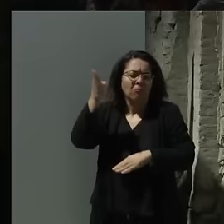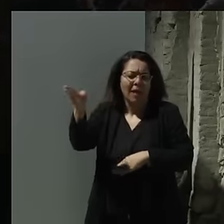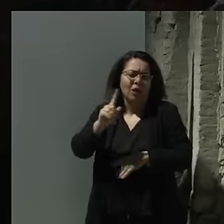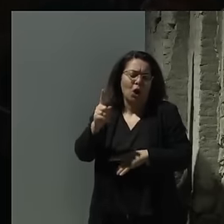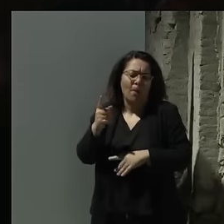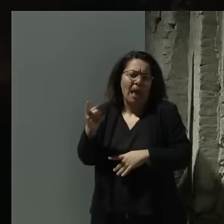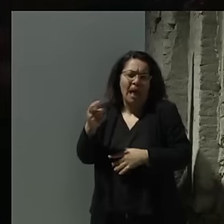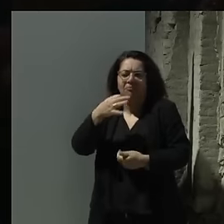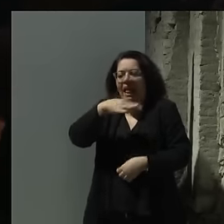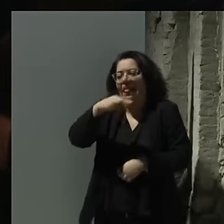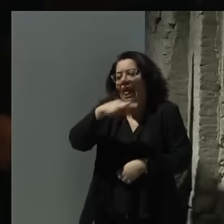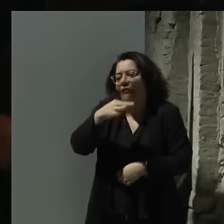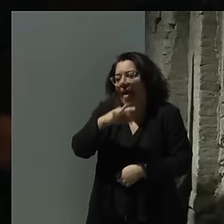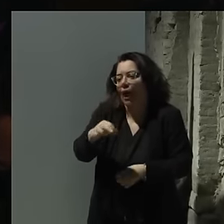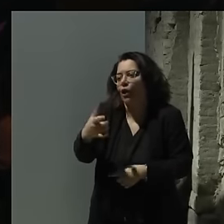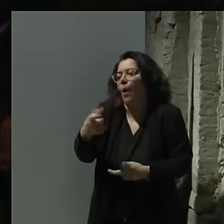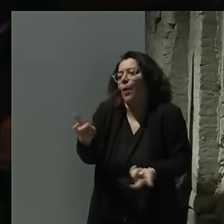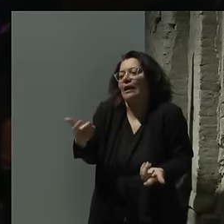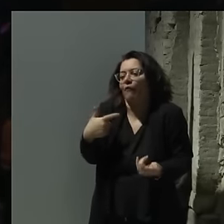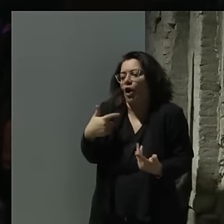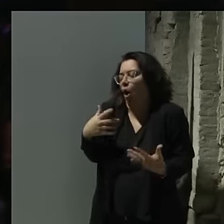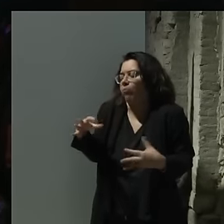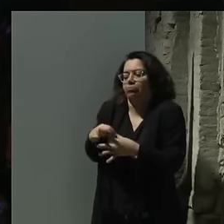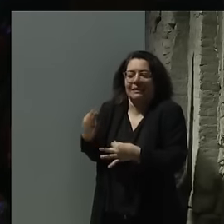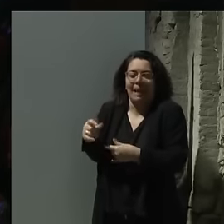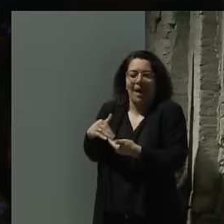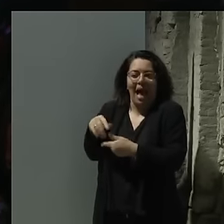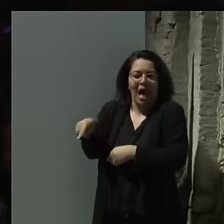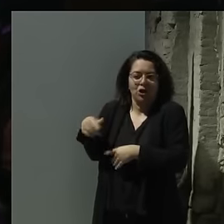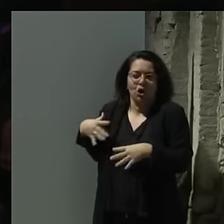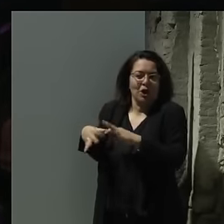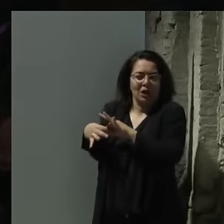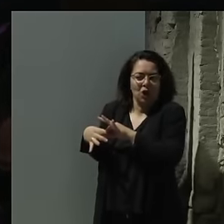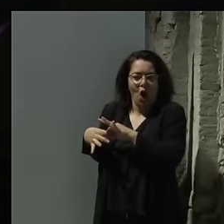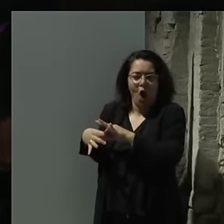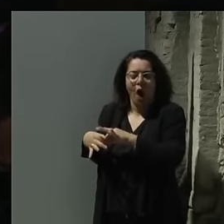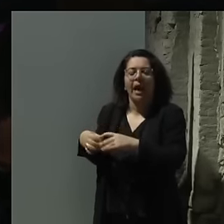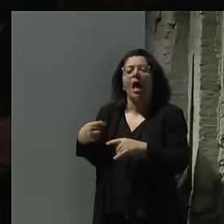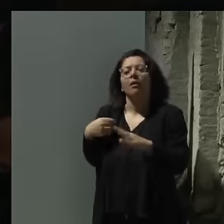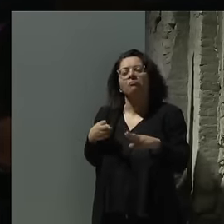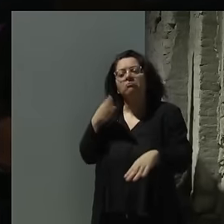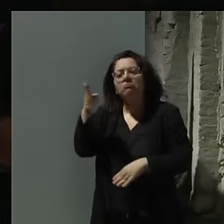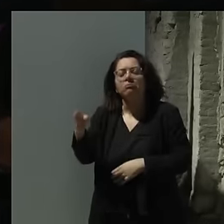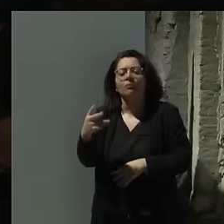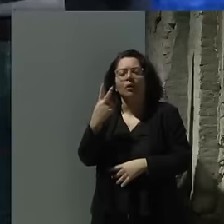spesso, soprattutto perché sono schiavo di questa associazione, e non sapevo che avrei trovato loro